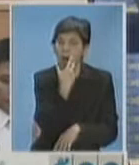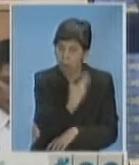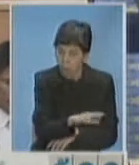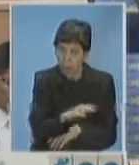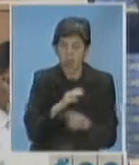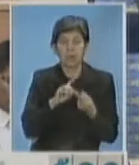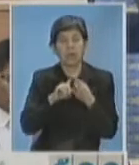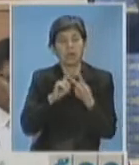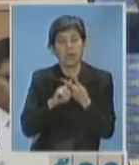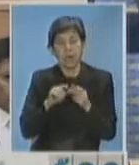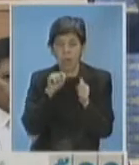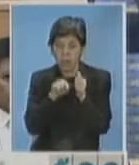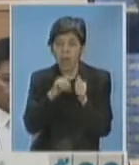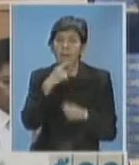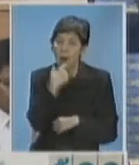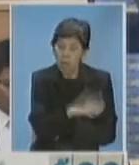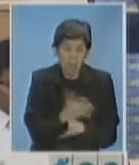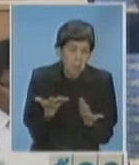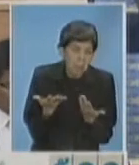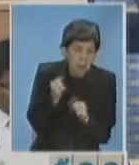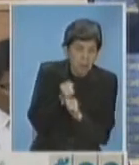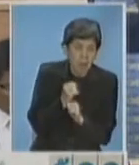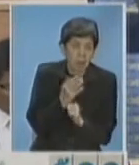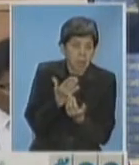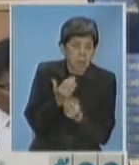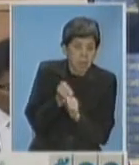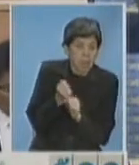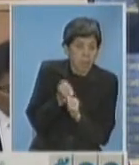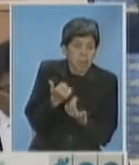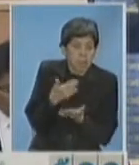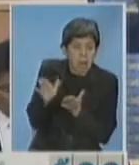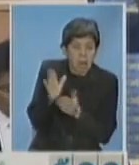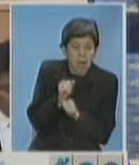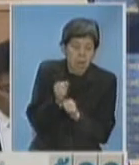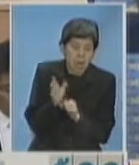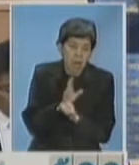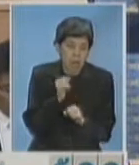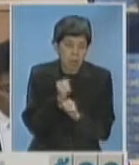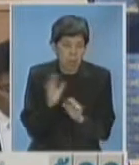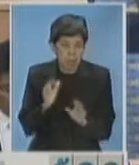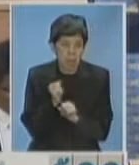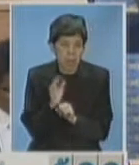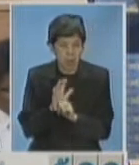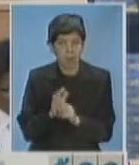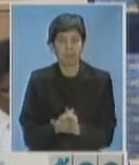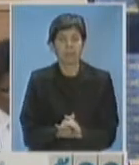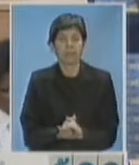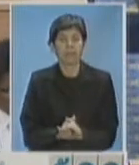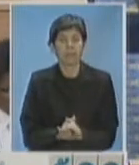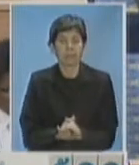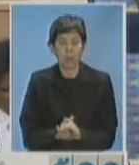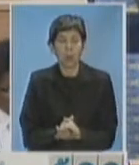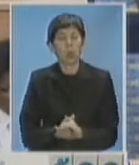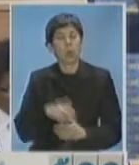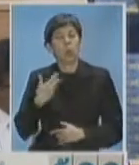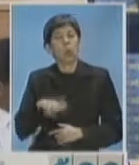ที่เขตแล้วไม่มีใครกล้าทำอะไรบอกว่าไม่มีใครกล้าแตะเส้นใหญ่ม